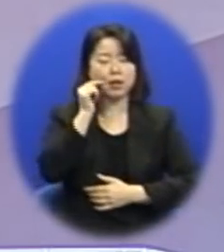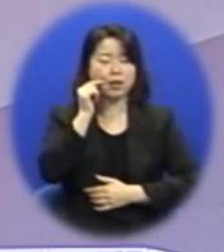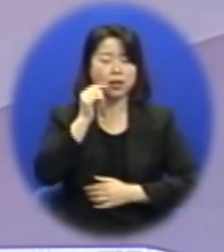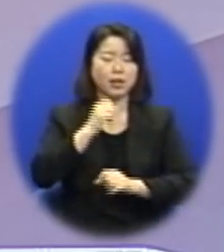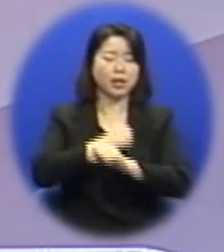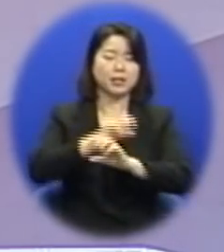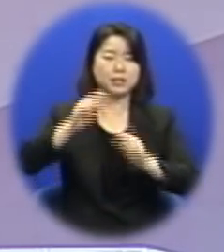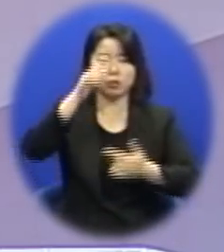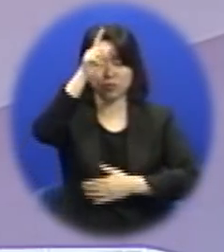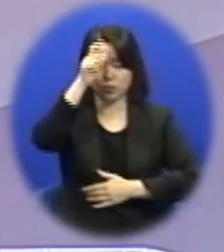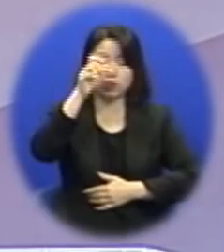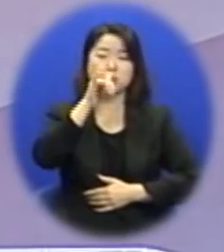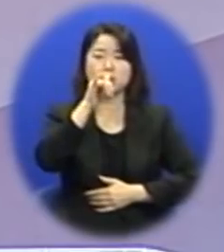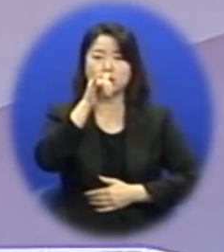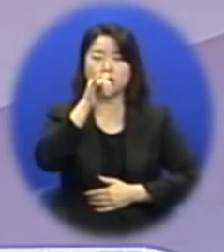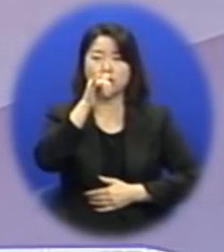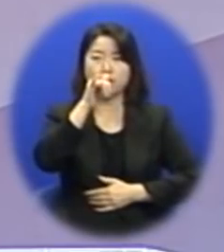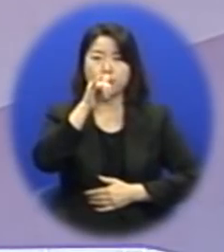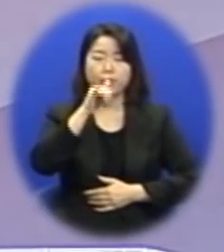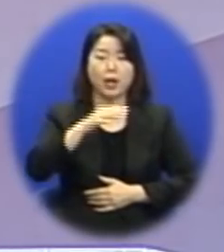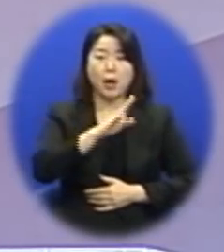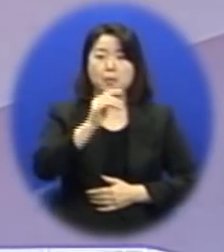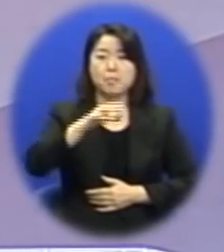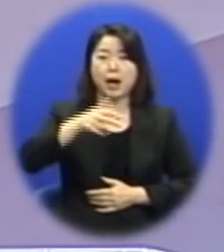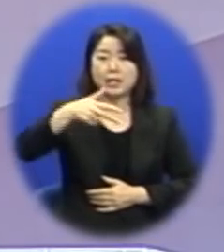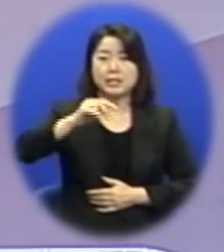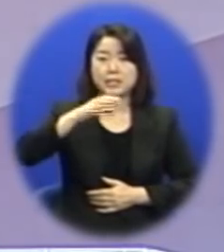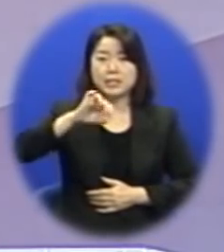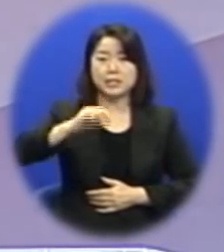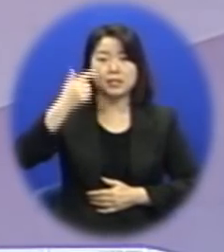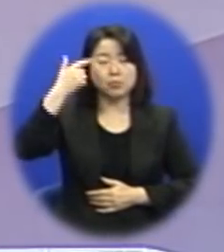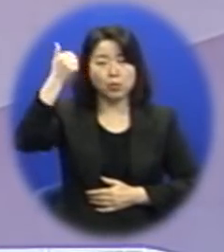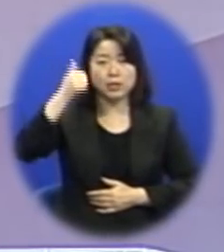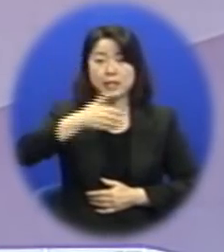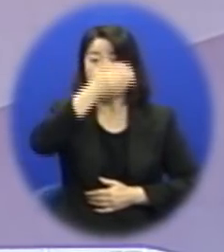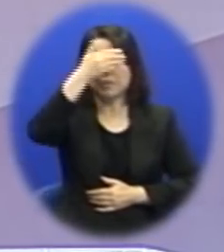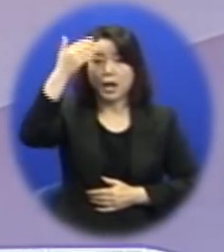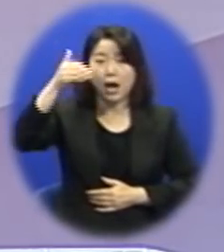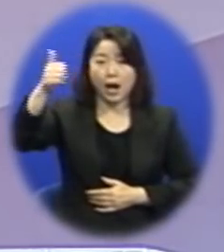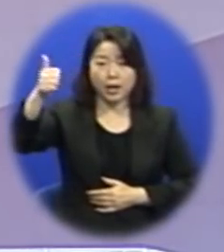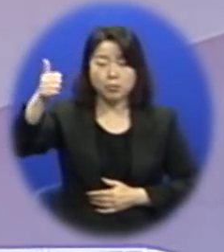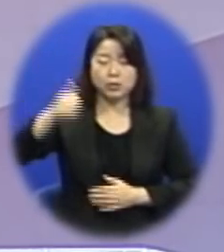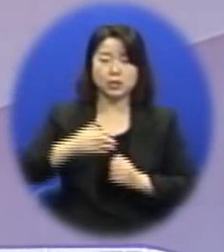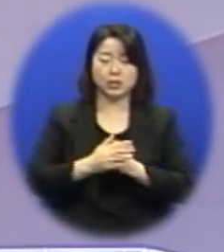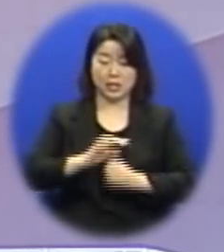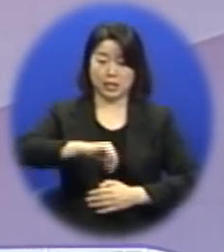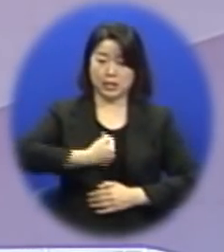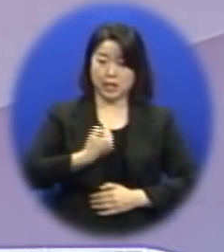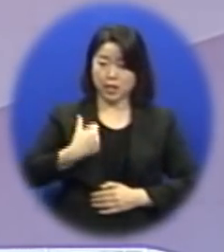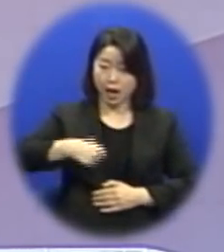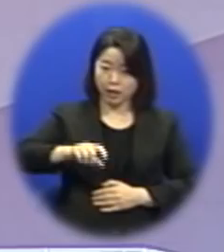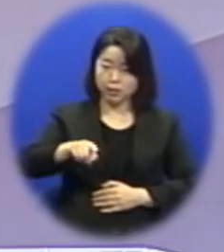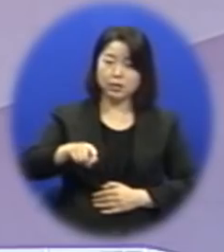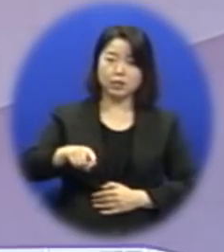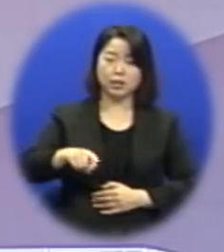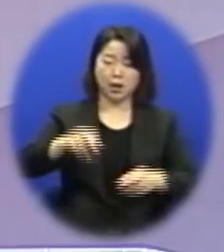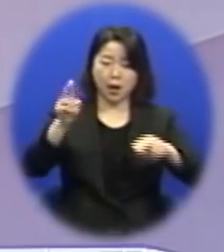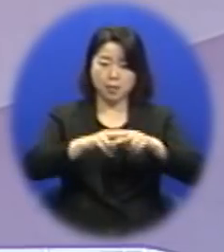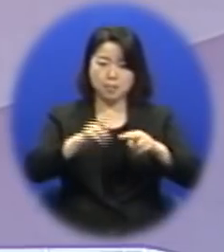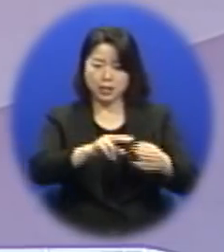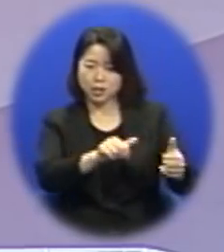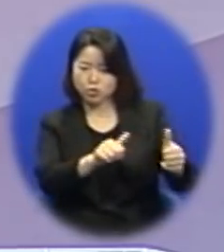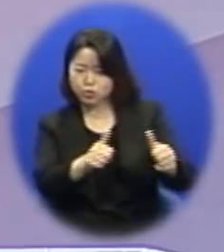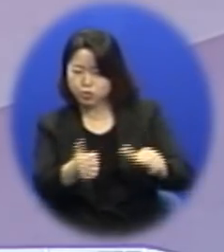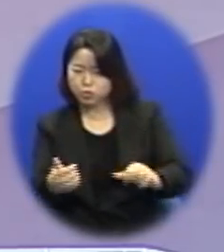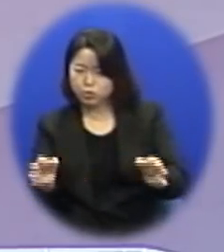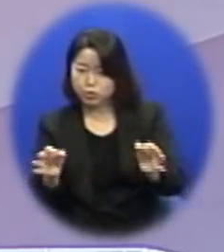그 할아버지가 방지 목사님의 할아버지 그 자기 아들이 지금 맞아죽는